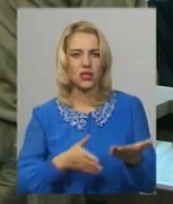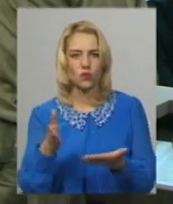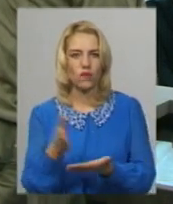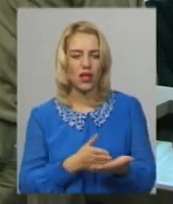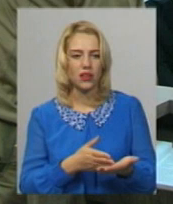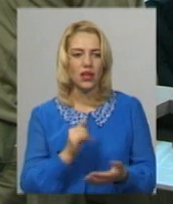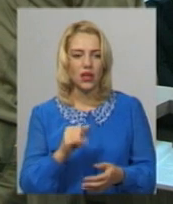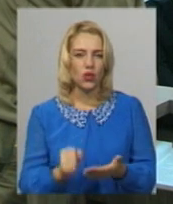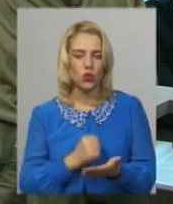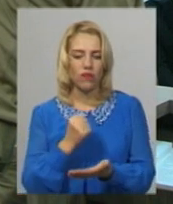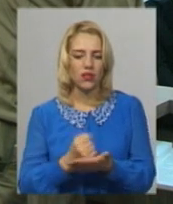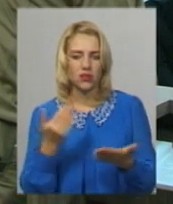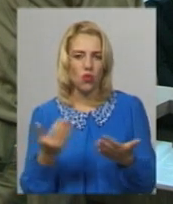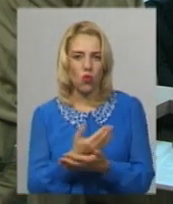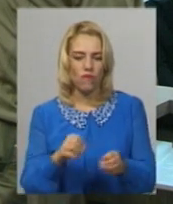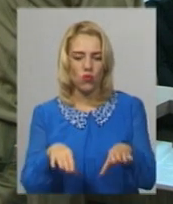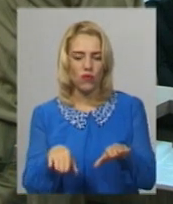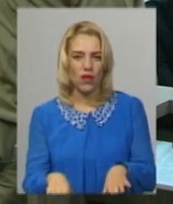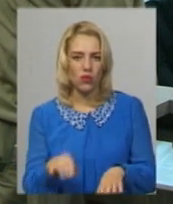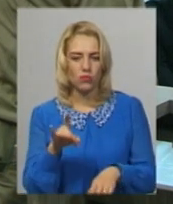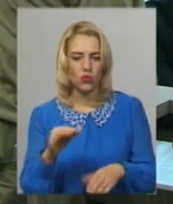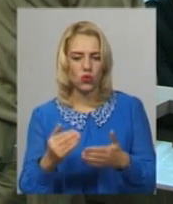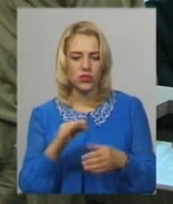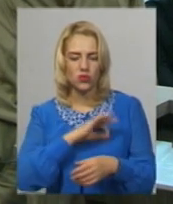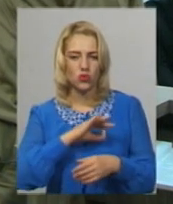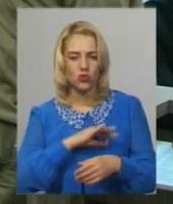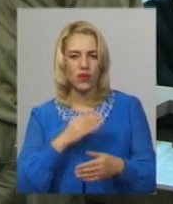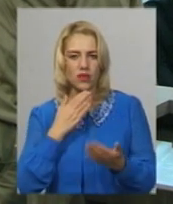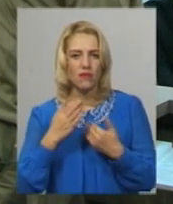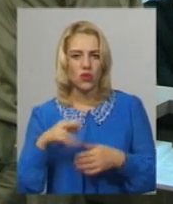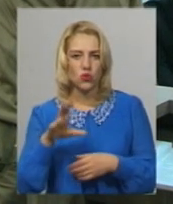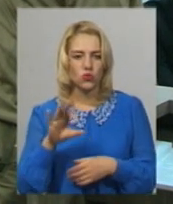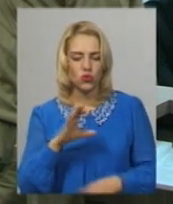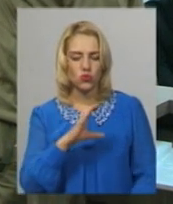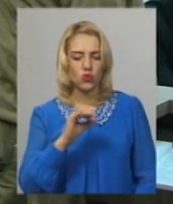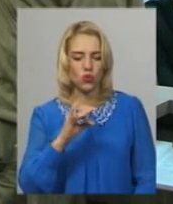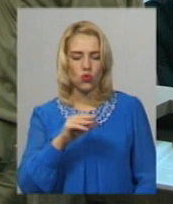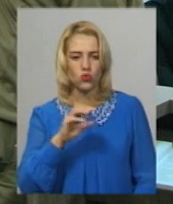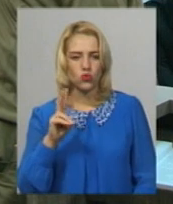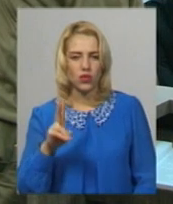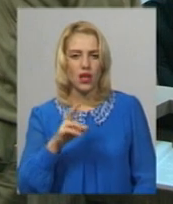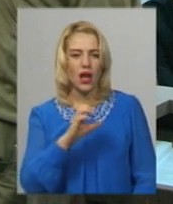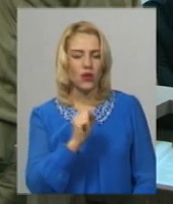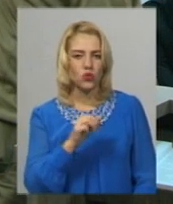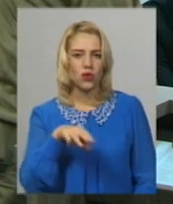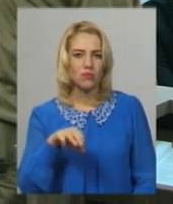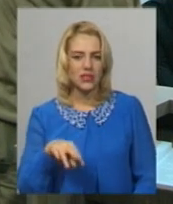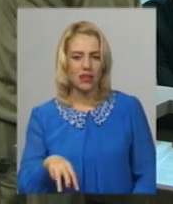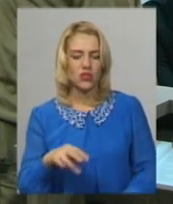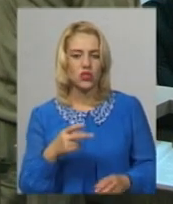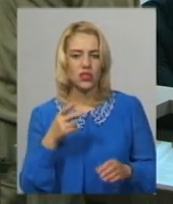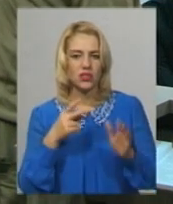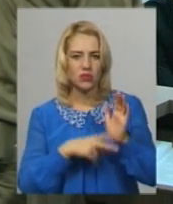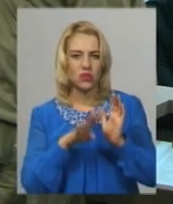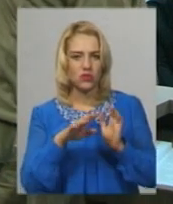та ухвалити нову ухвалу про застосування відносно підозрюваного Сторожука Артура Мойсевича 26.06.74